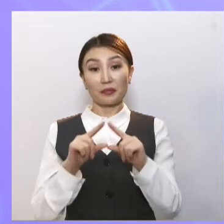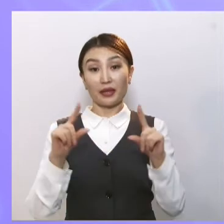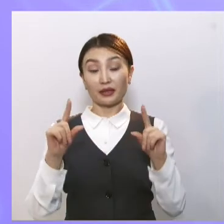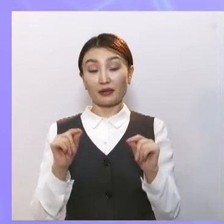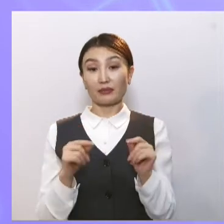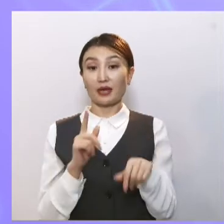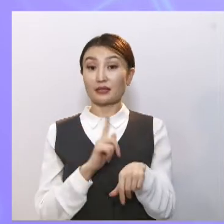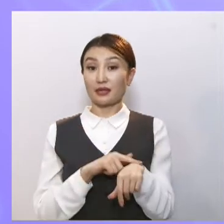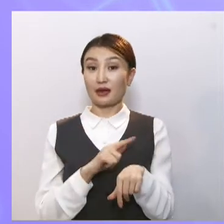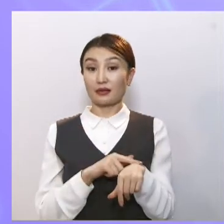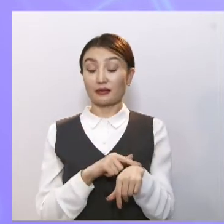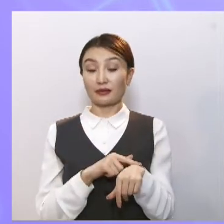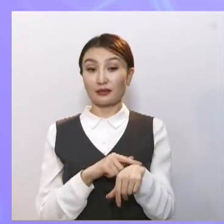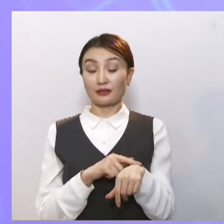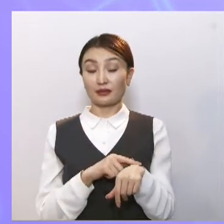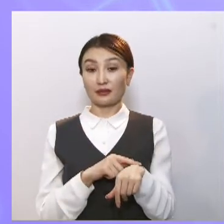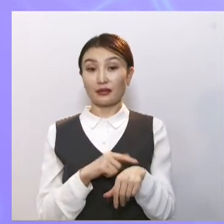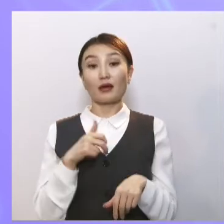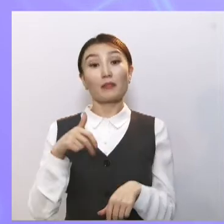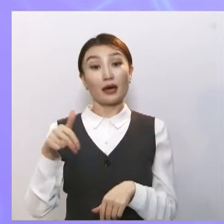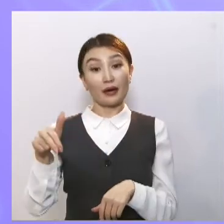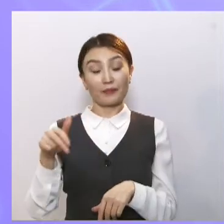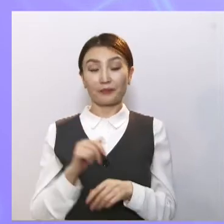Мектепке саат барам.